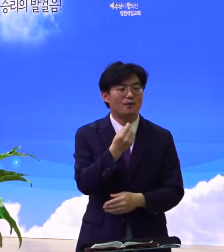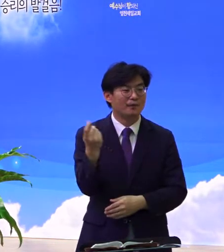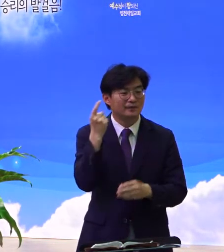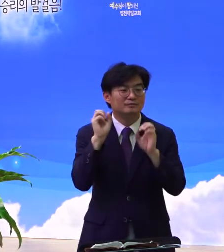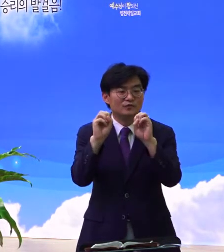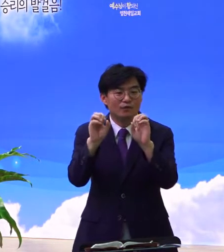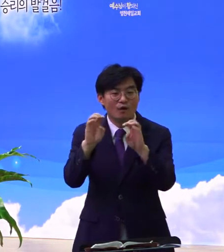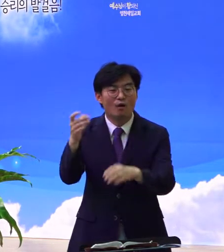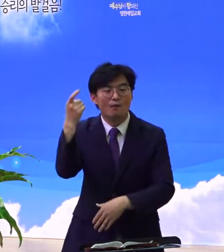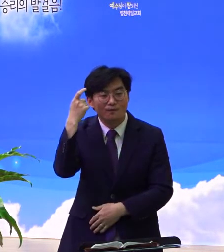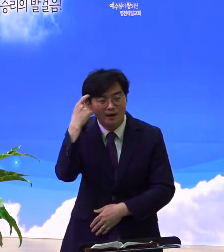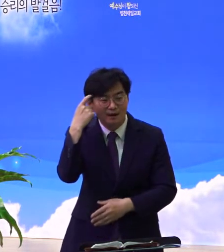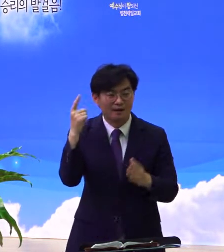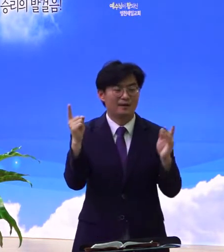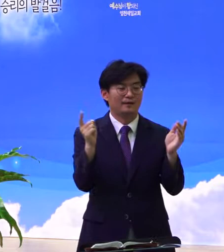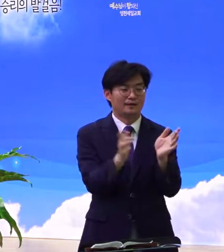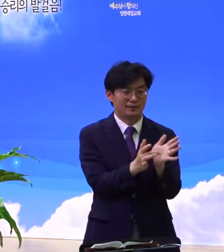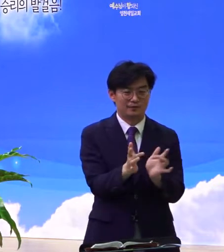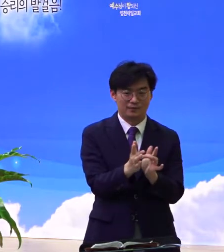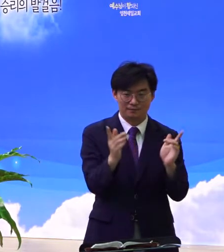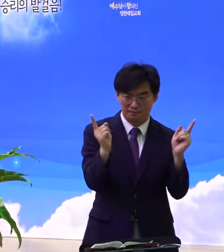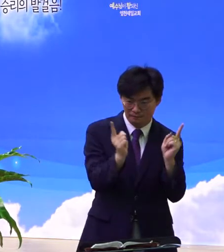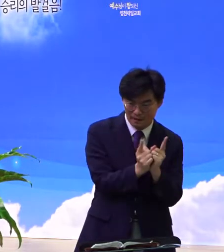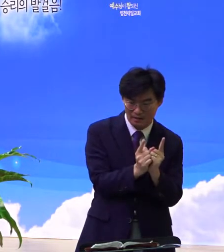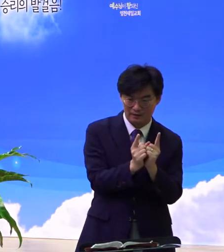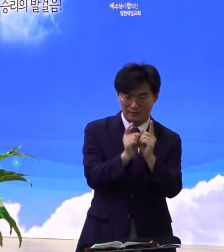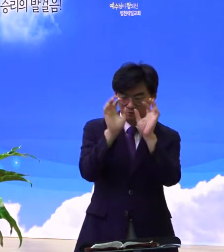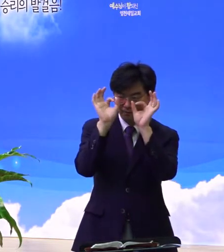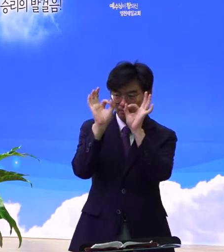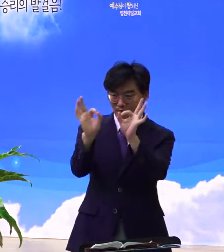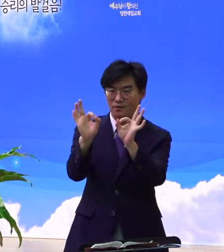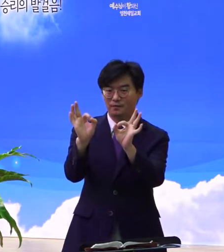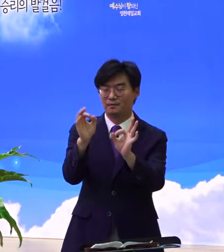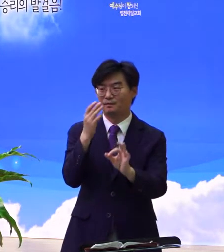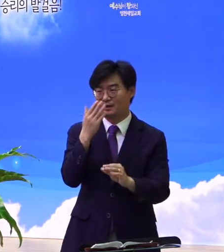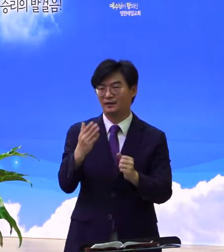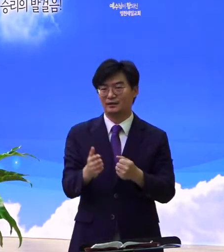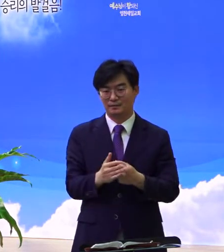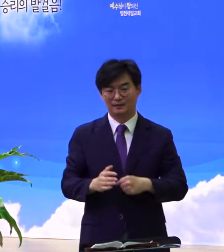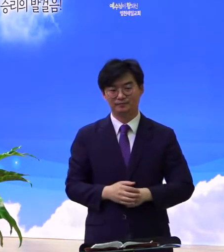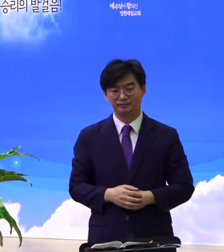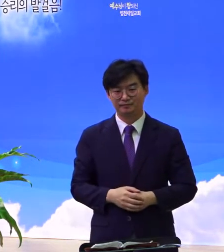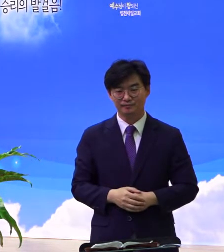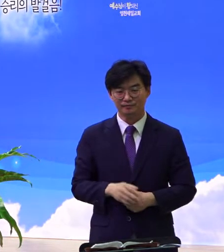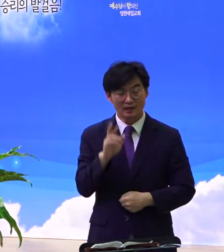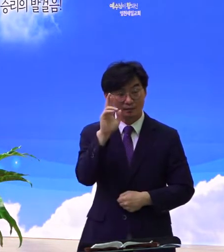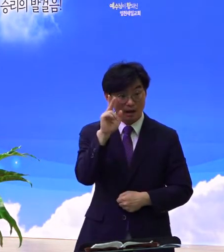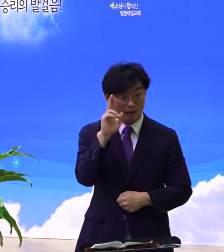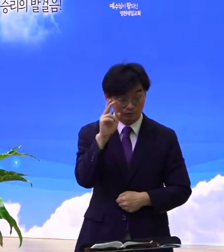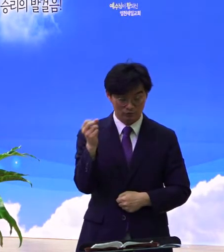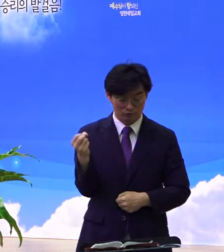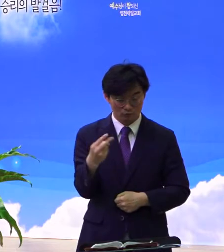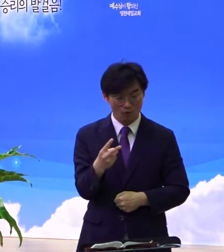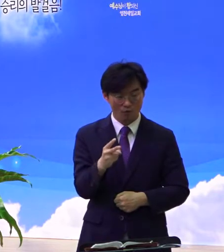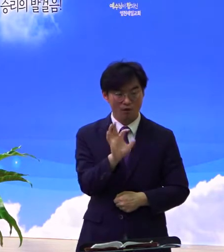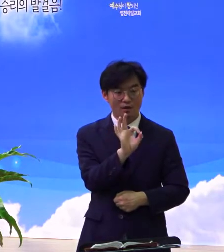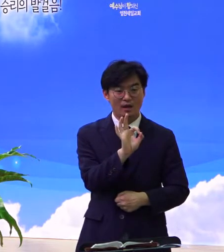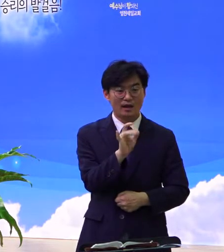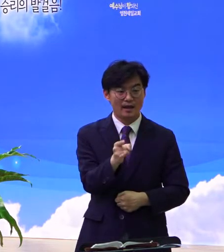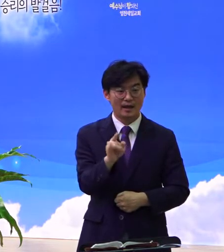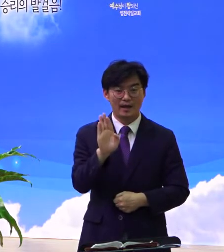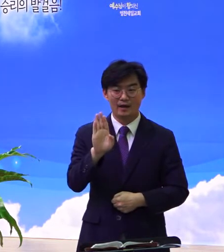바울이 오래도록 머물면서 눈물로 전도했던 에베소 교회의 성도들에게 편지를 썼습니다.